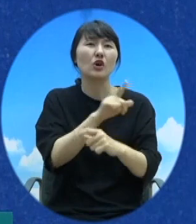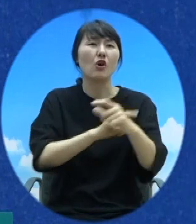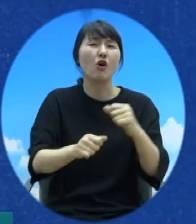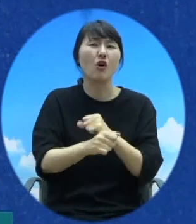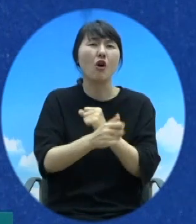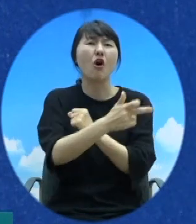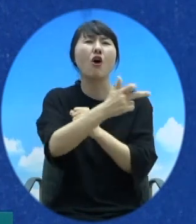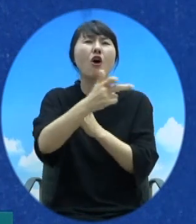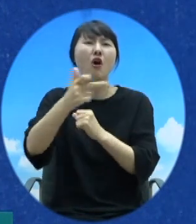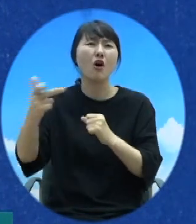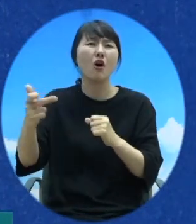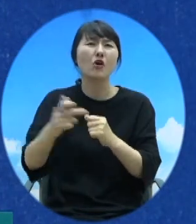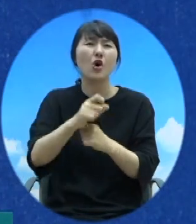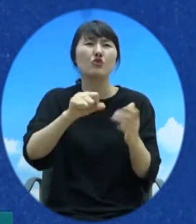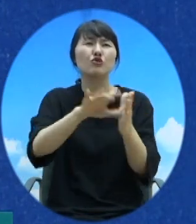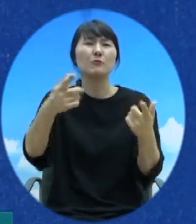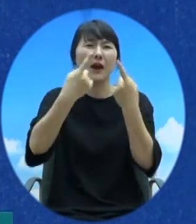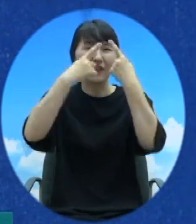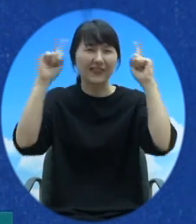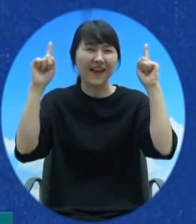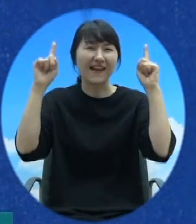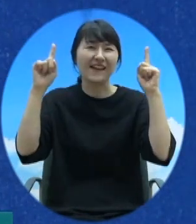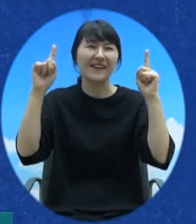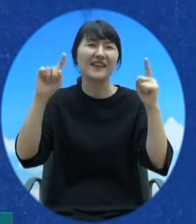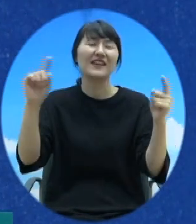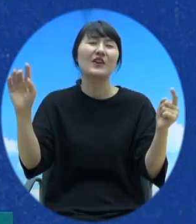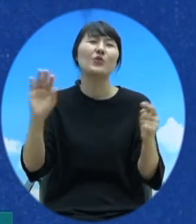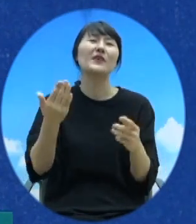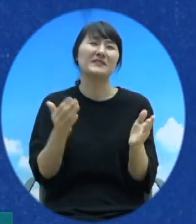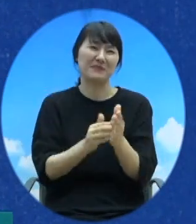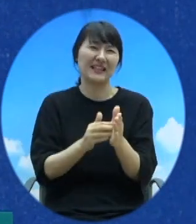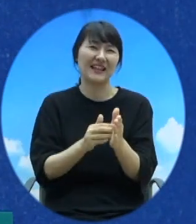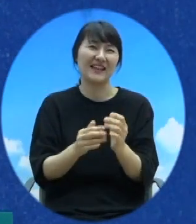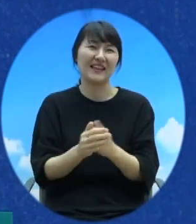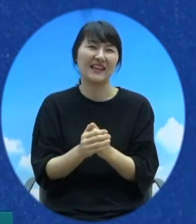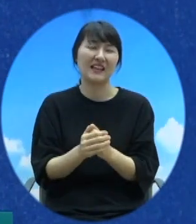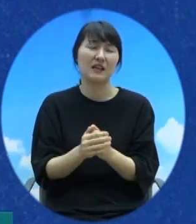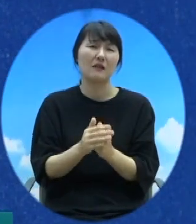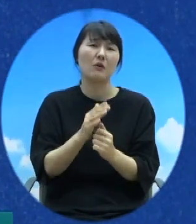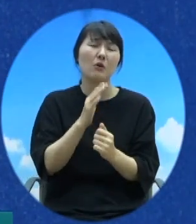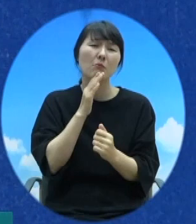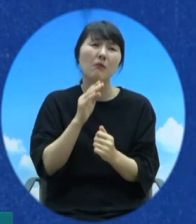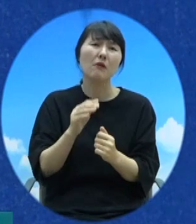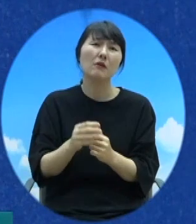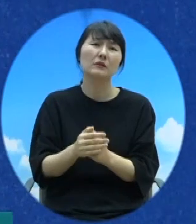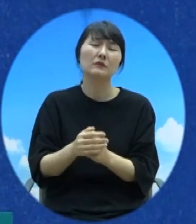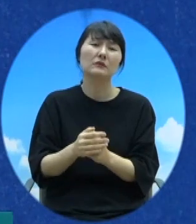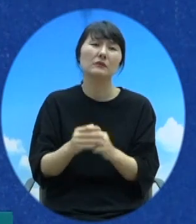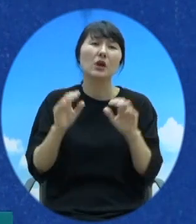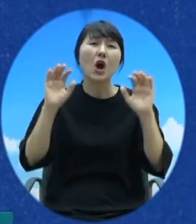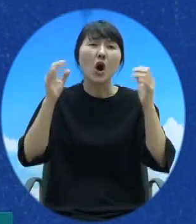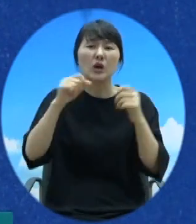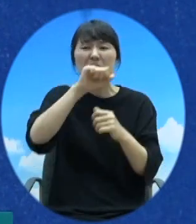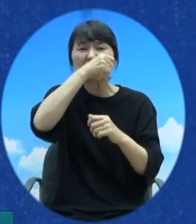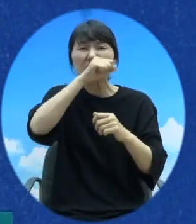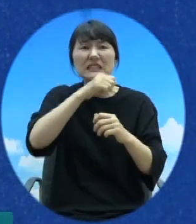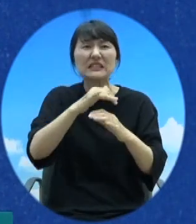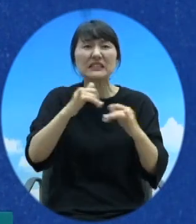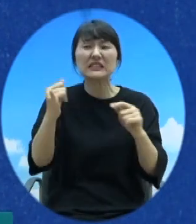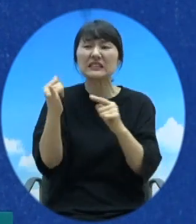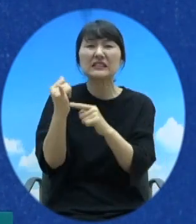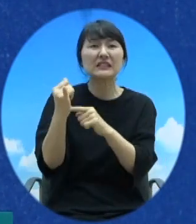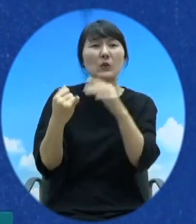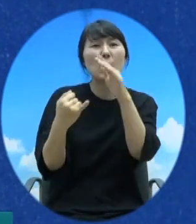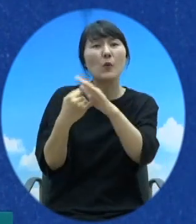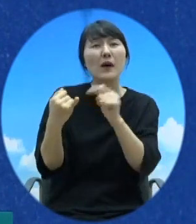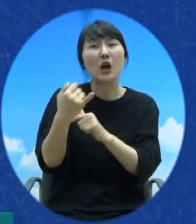그 지역의 유명한 대학이 됩니다. 그래서 그 볼품없는 어린 흑인 소녀가 꿈을